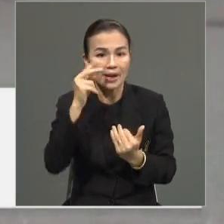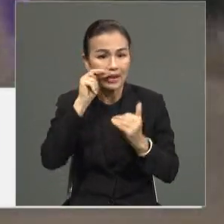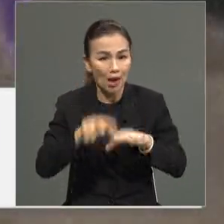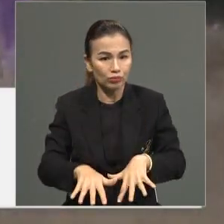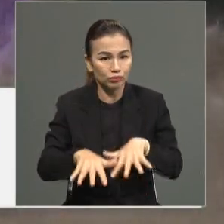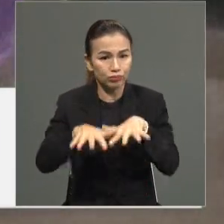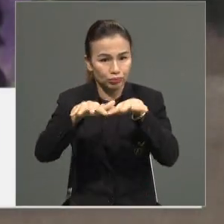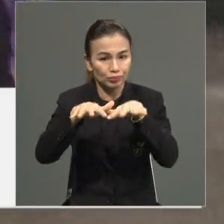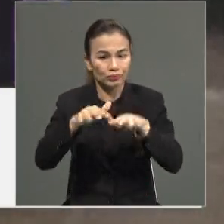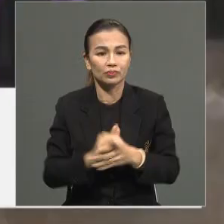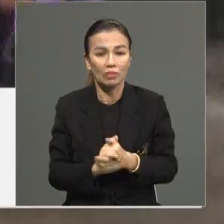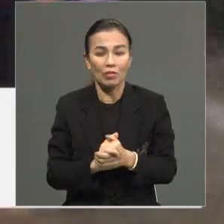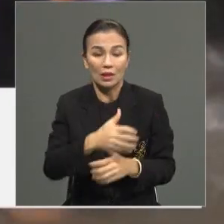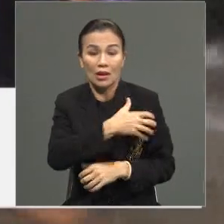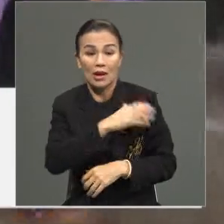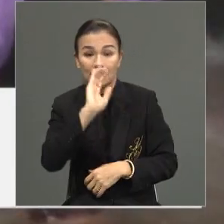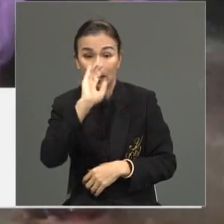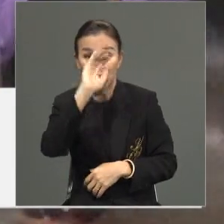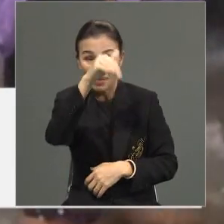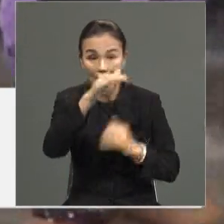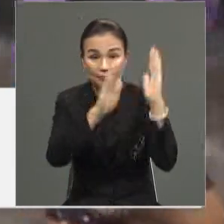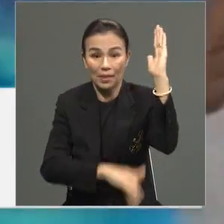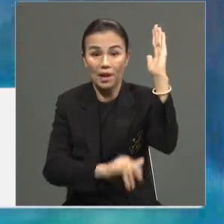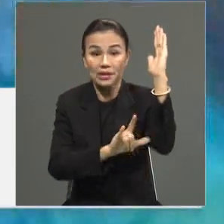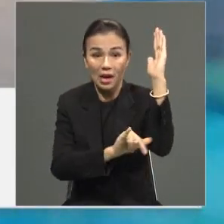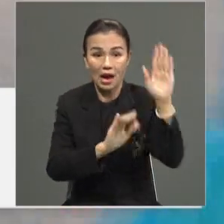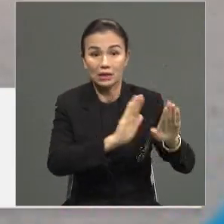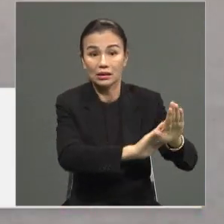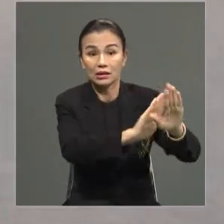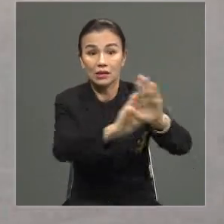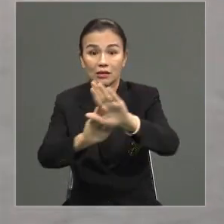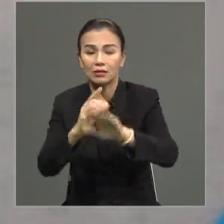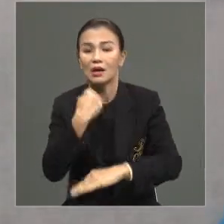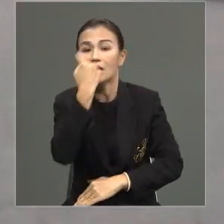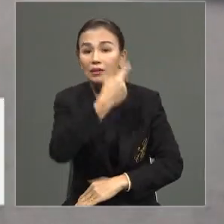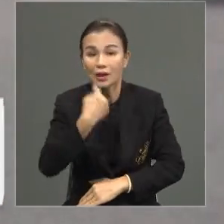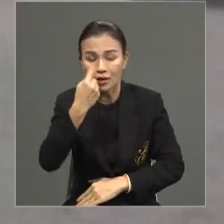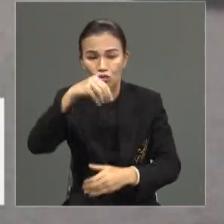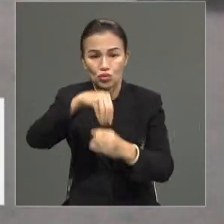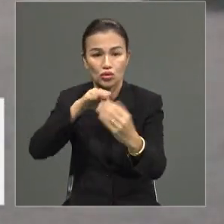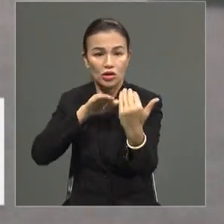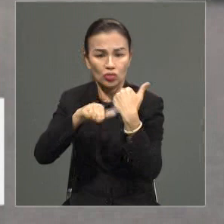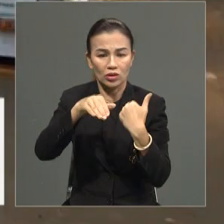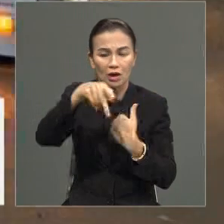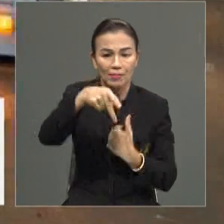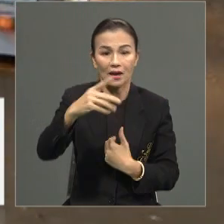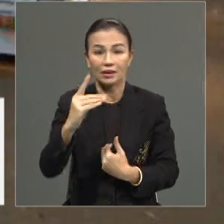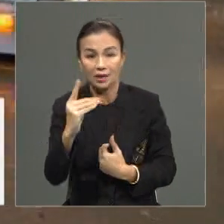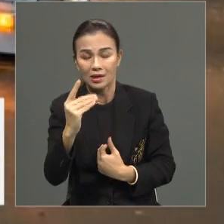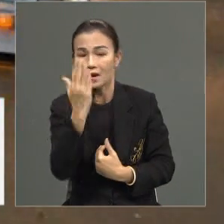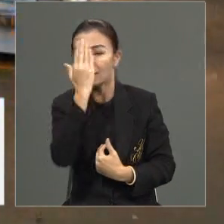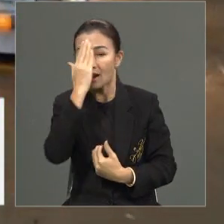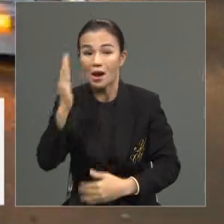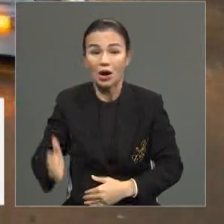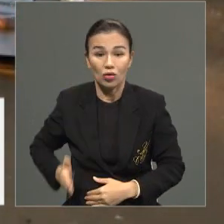ทบอีกครั้งนึงเทศบาลนครยะลาก็ออกประกาศด่วนให้ประชาชนที่อยู่ในพื้นที่ถนนพิพิธภักดีหน้าสถานีรถไฟและ